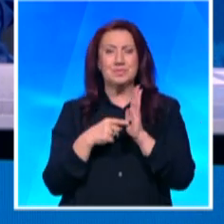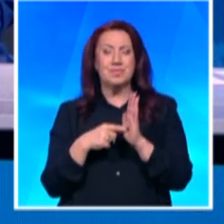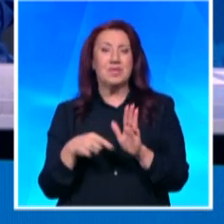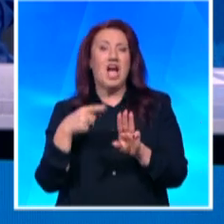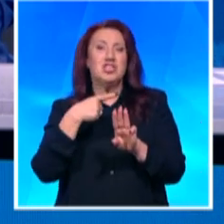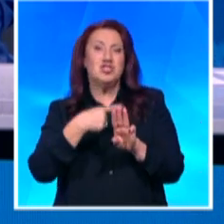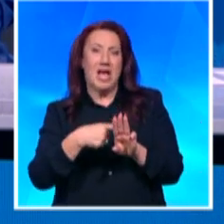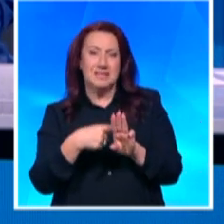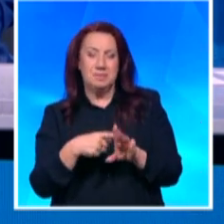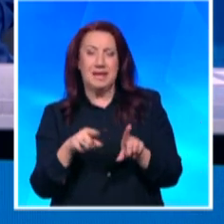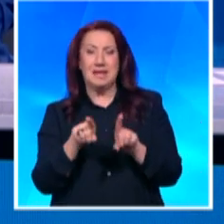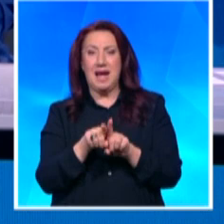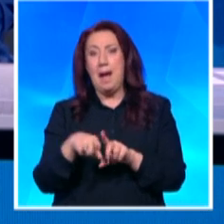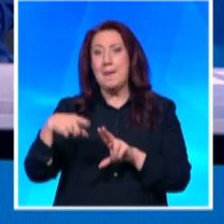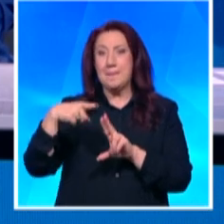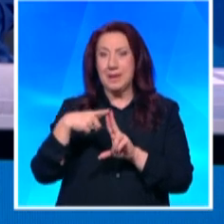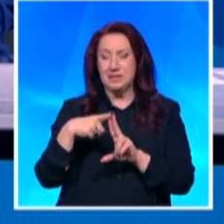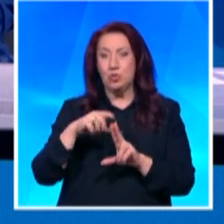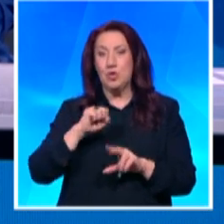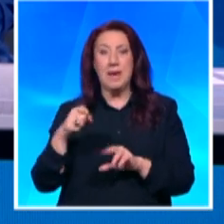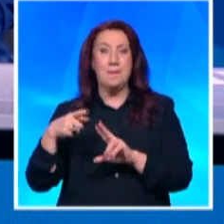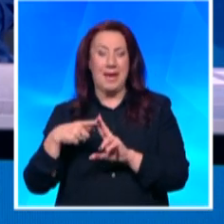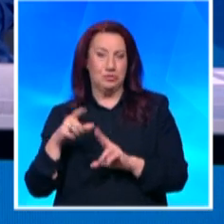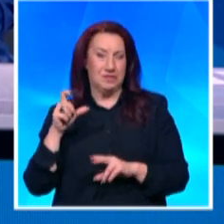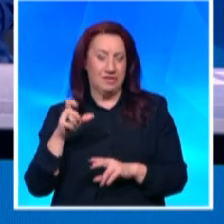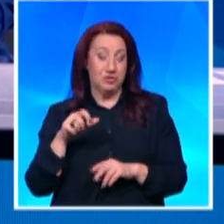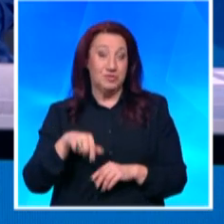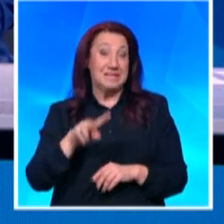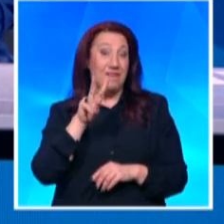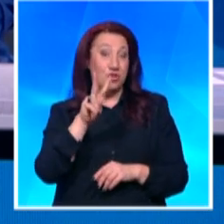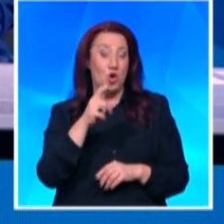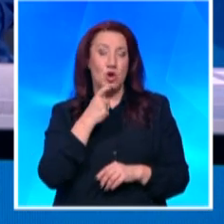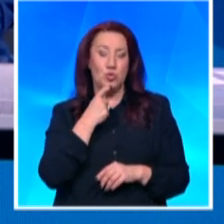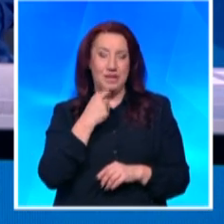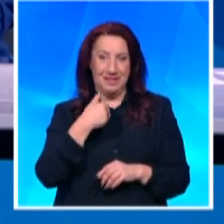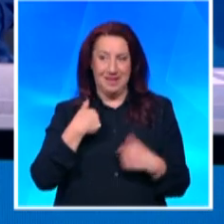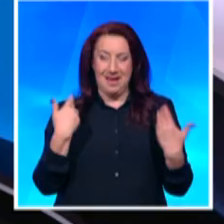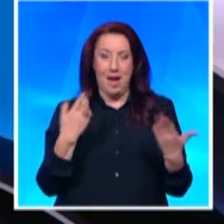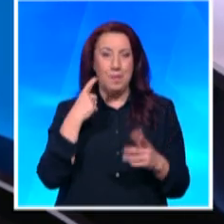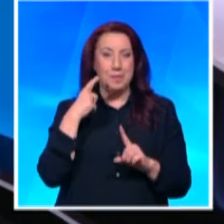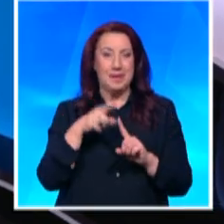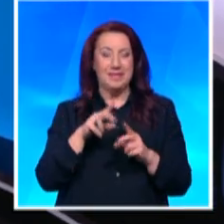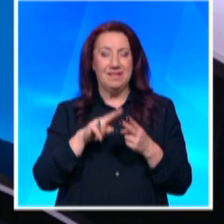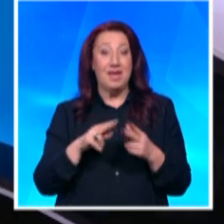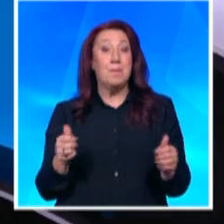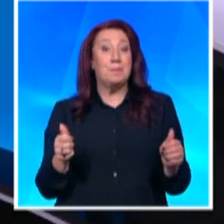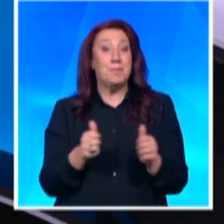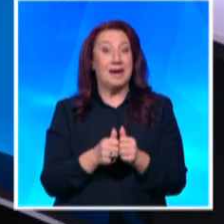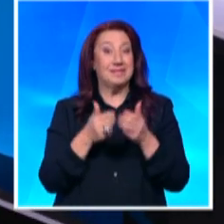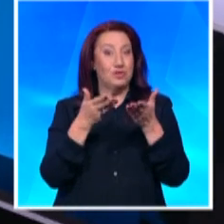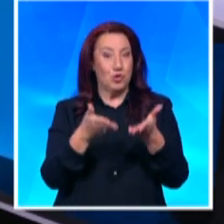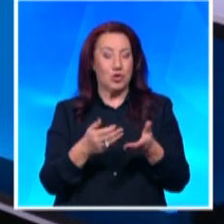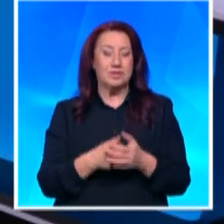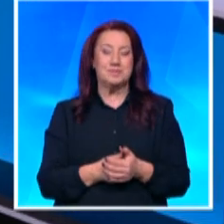Пенчо Славейков. За втора поредна година BTV е медиен партньор на събитието. Какво още да очакваме, ще ни каже Габриела